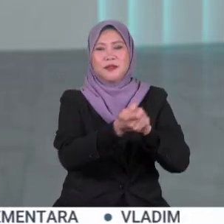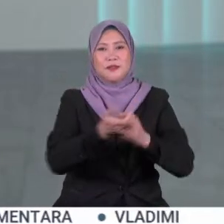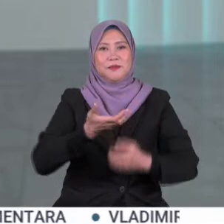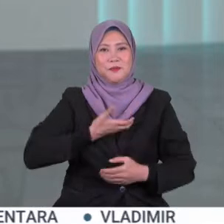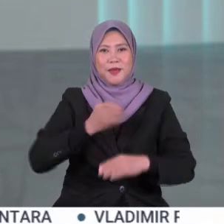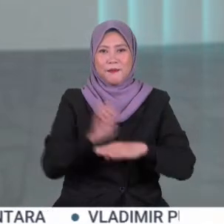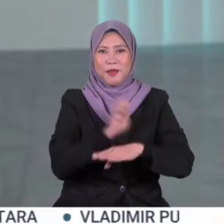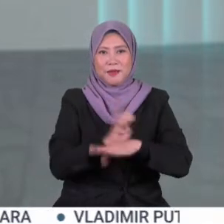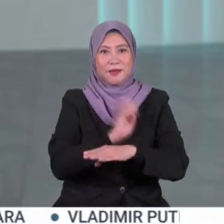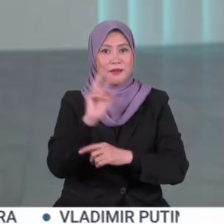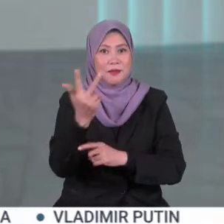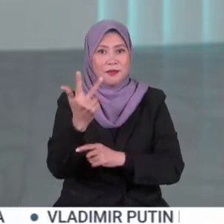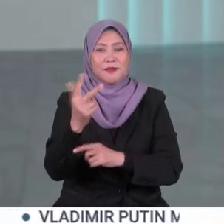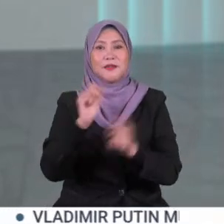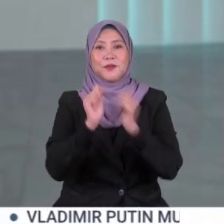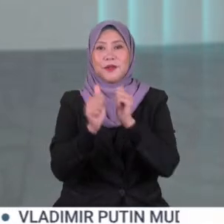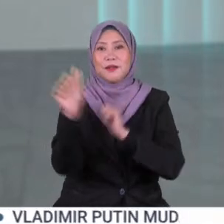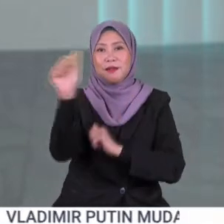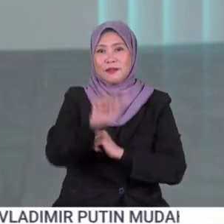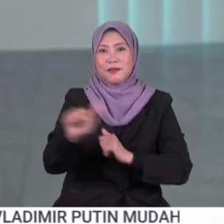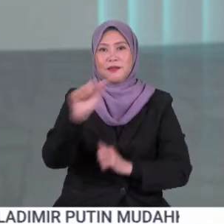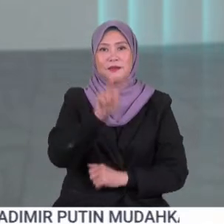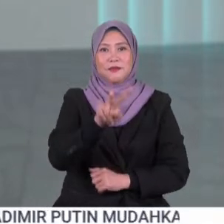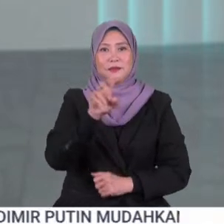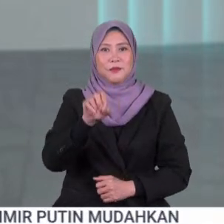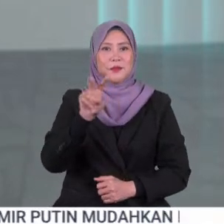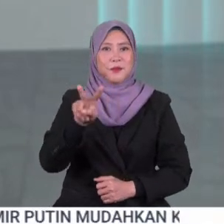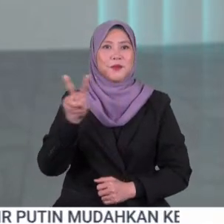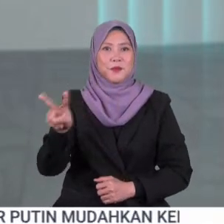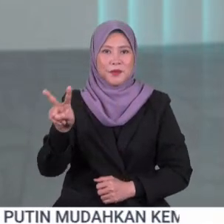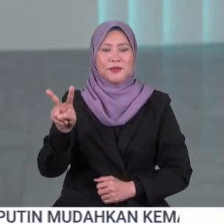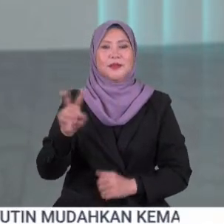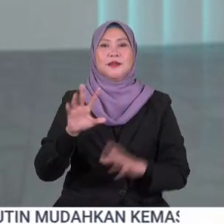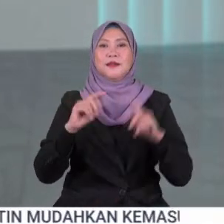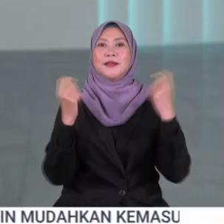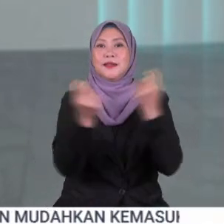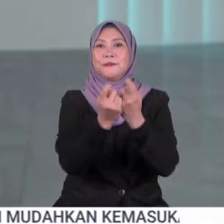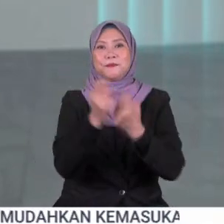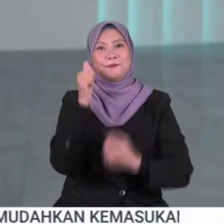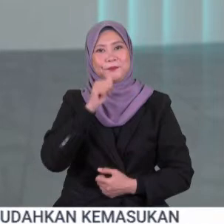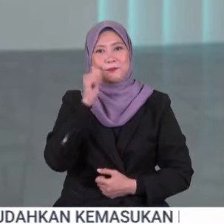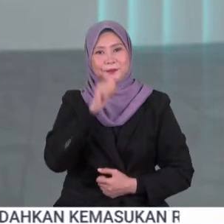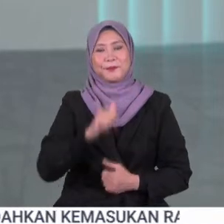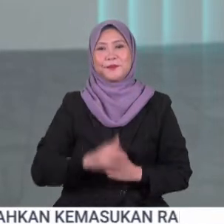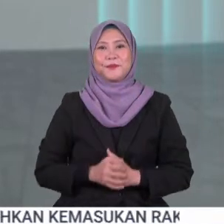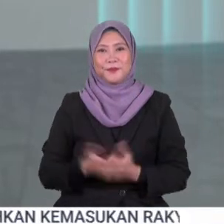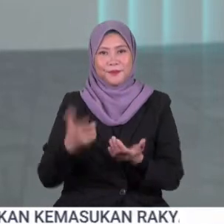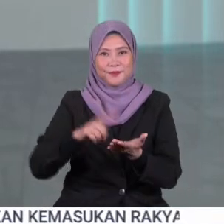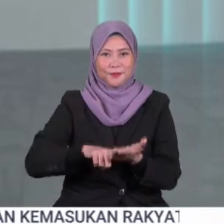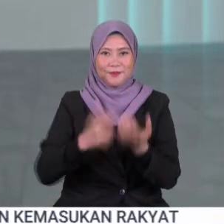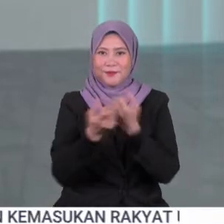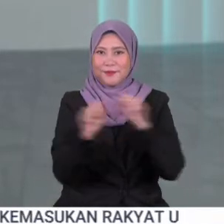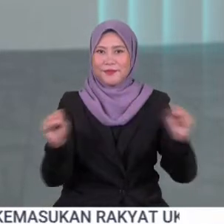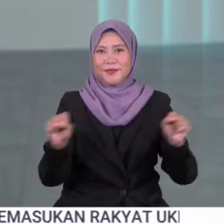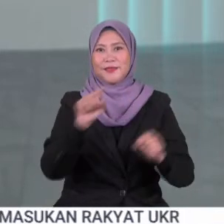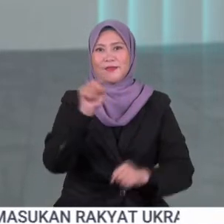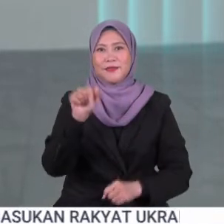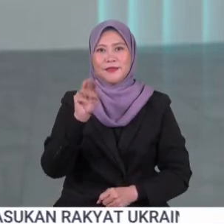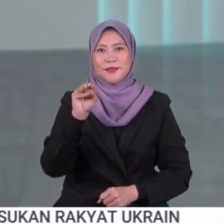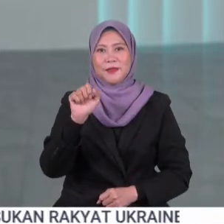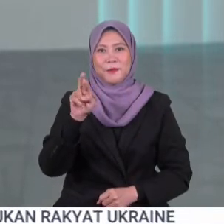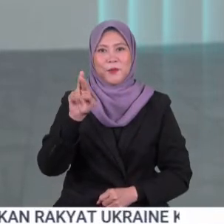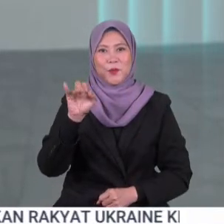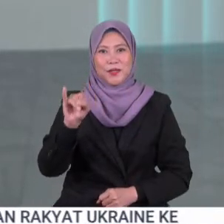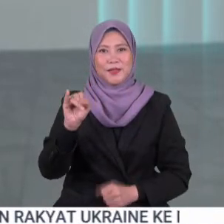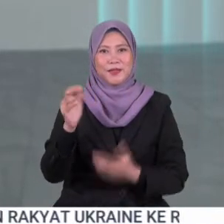emas ketiga Malaysia pada Sukan Asia 2022 menerusi acara berpasukan wanita. Ikuti laporan disediakan Muhammad Zamri